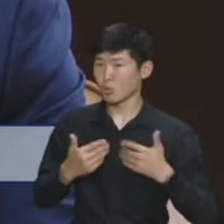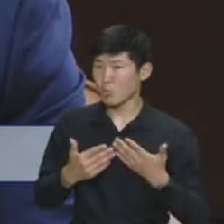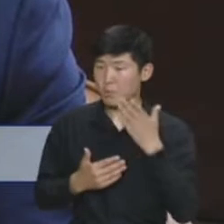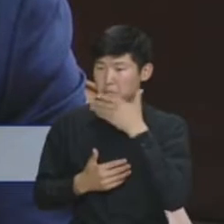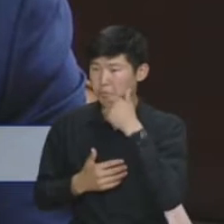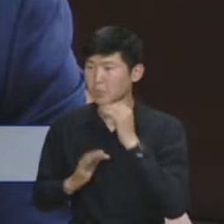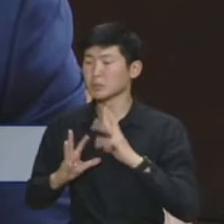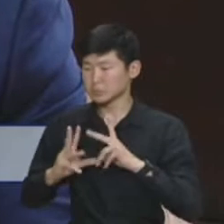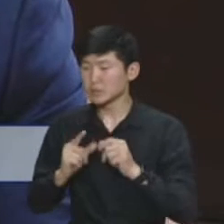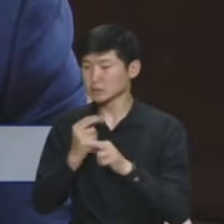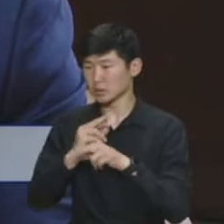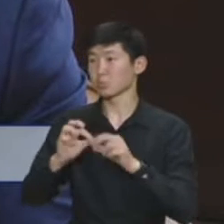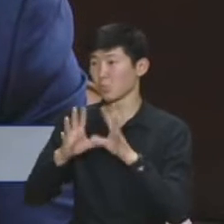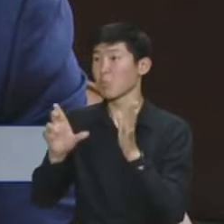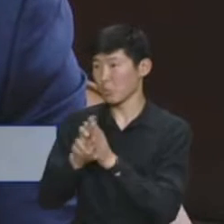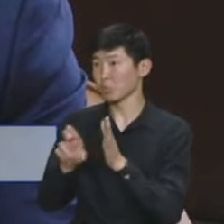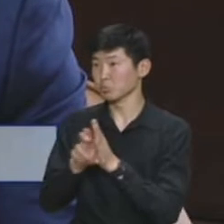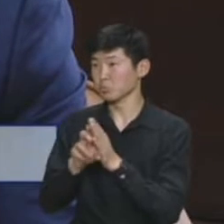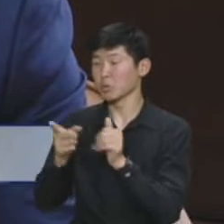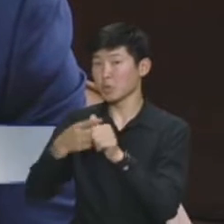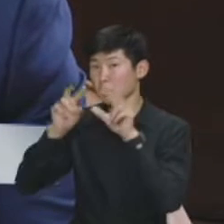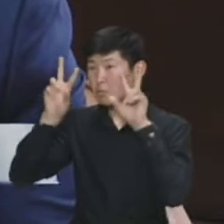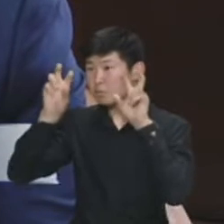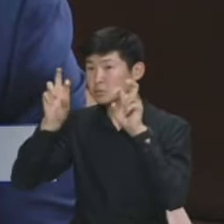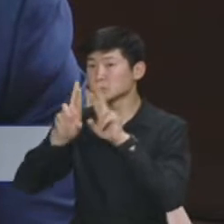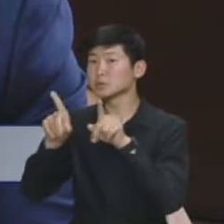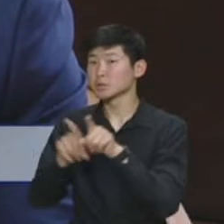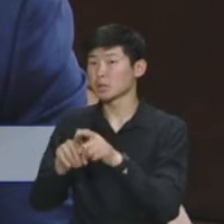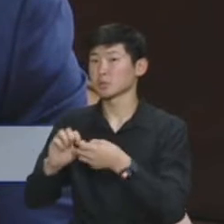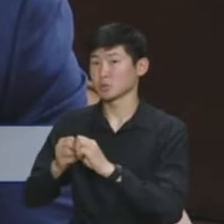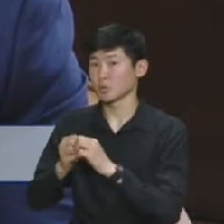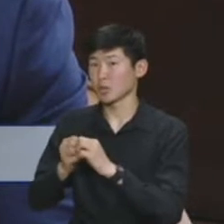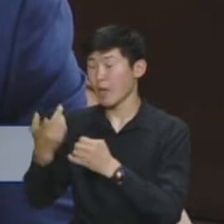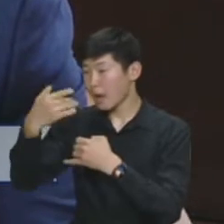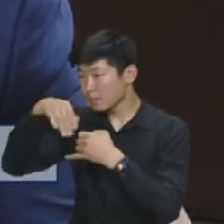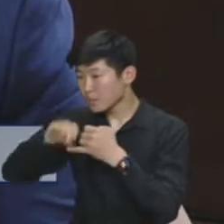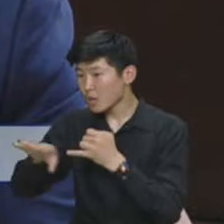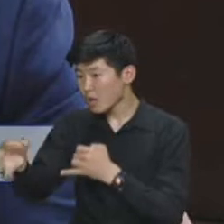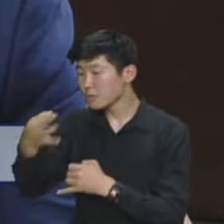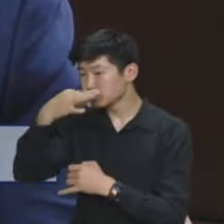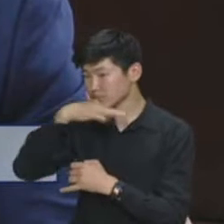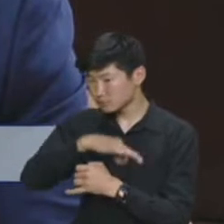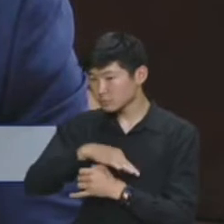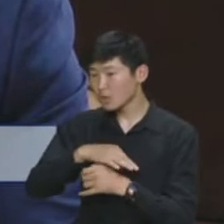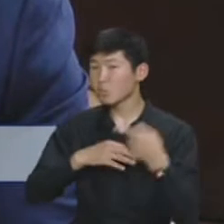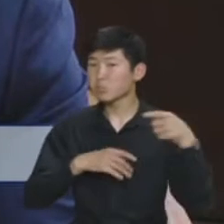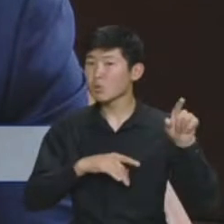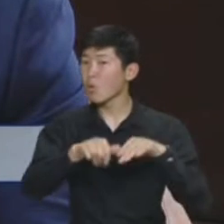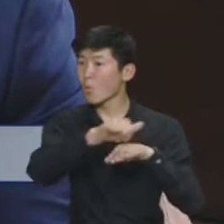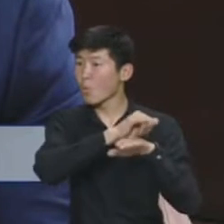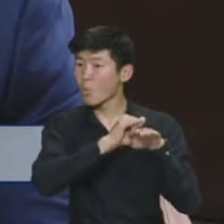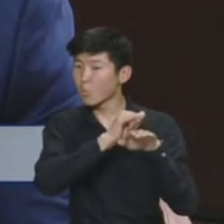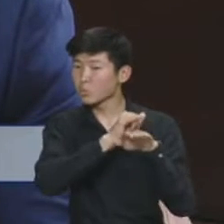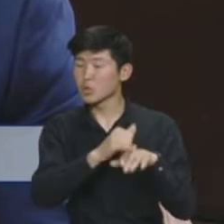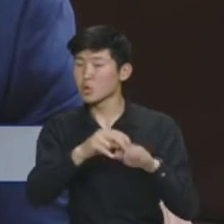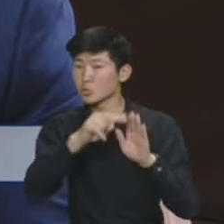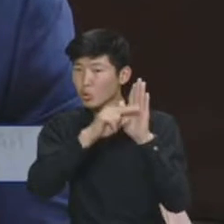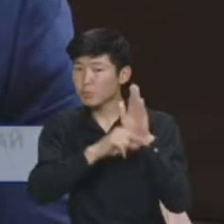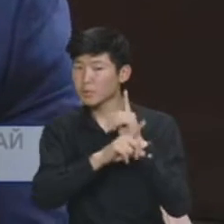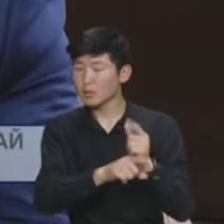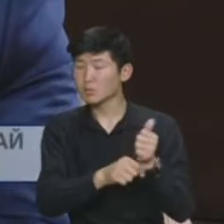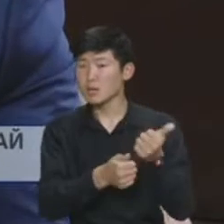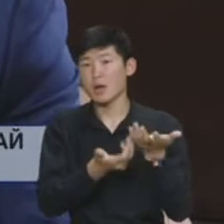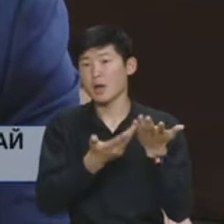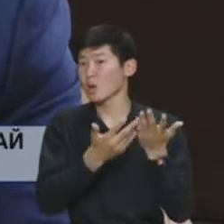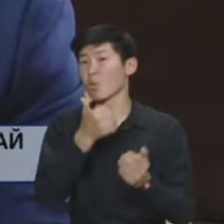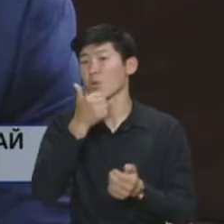бол би сайжруулах гэсэн ядаргаа тайл гэсэн юм тийм одоо маркетинг хийгээд эцсийн үр дүндээ тэр ямар нэг улс орнд бүртгэдэггүй юм.